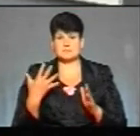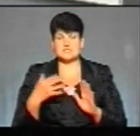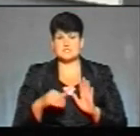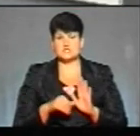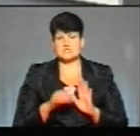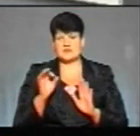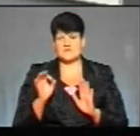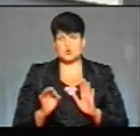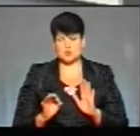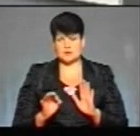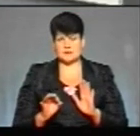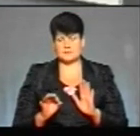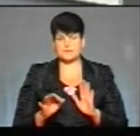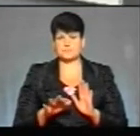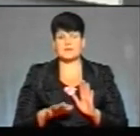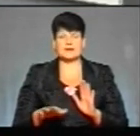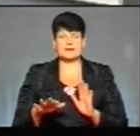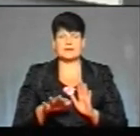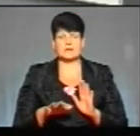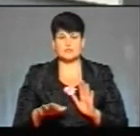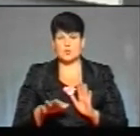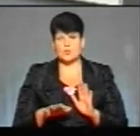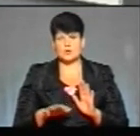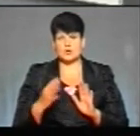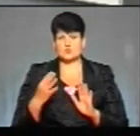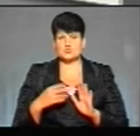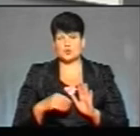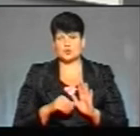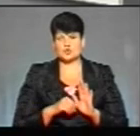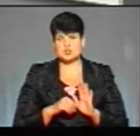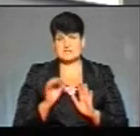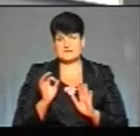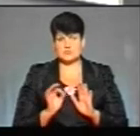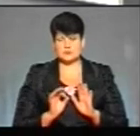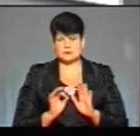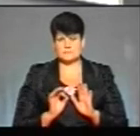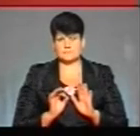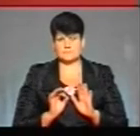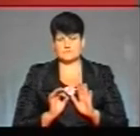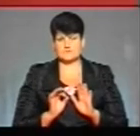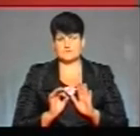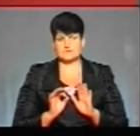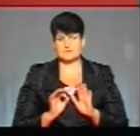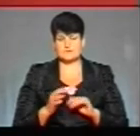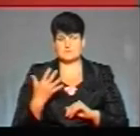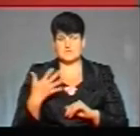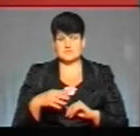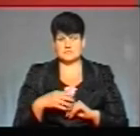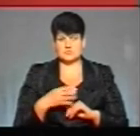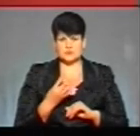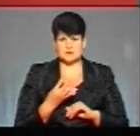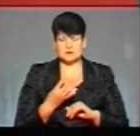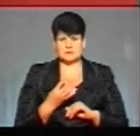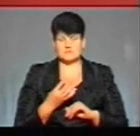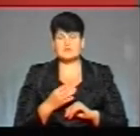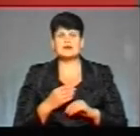56%, території майже 46%. 46%, тобто 54 ще залишились? Ну,